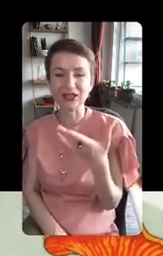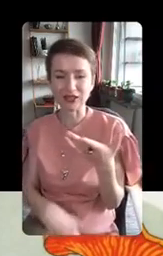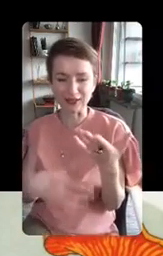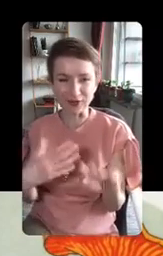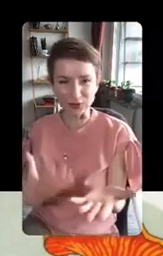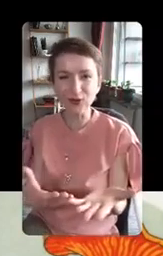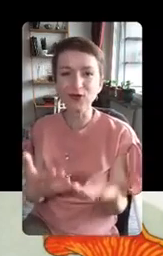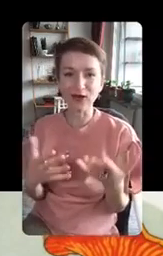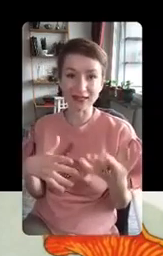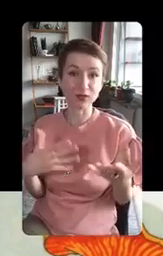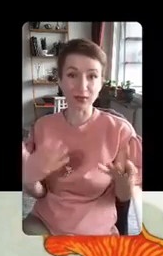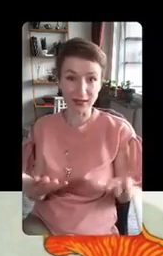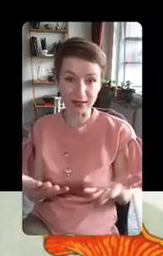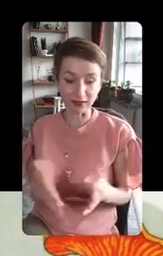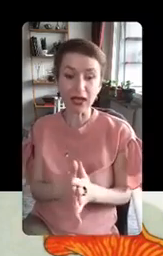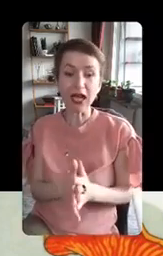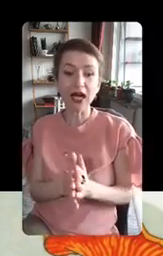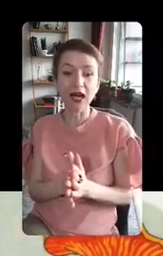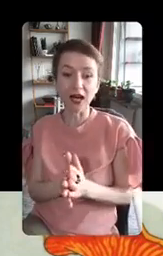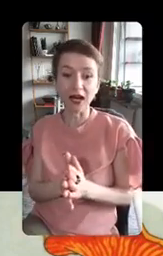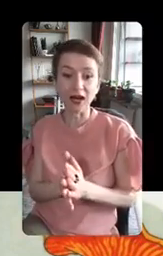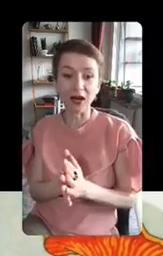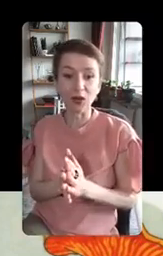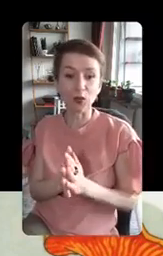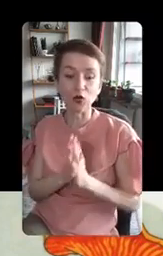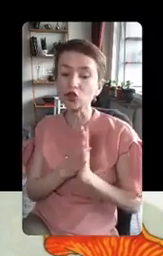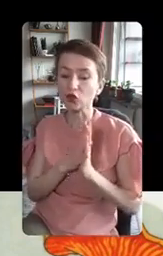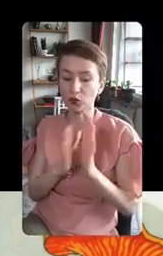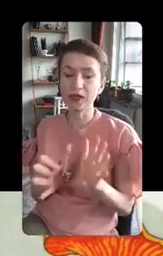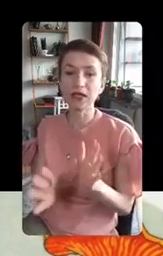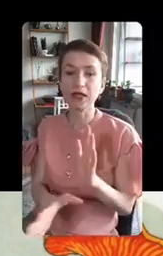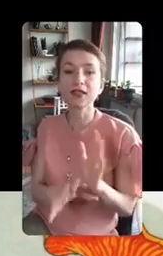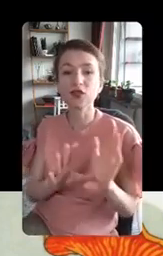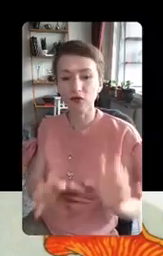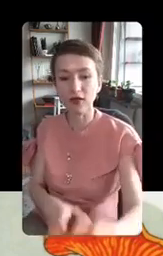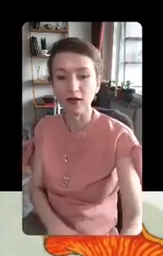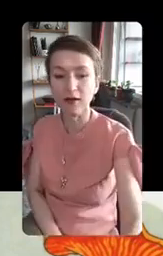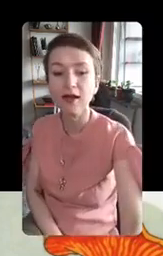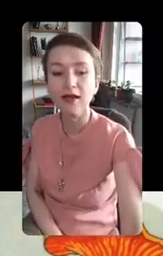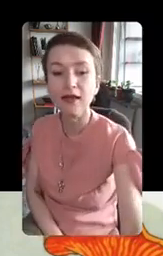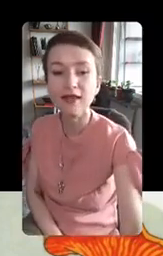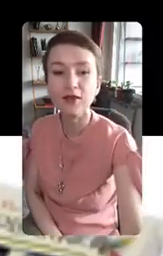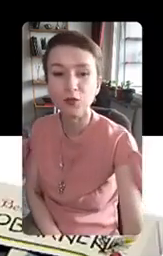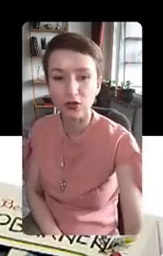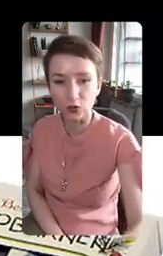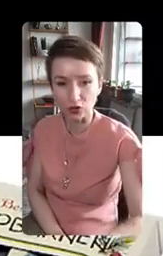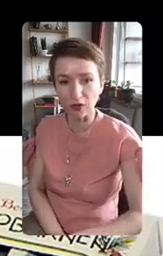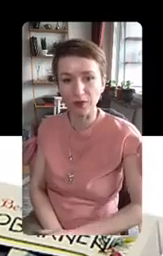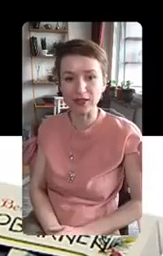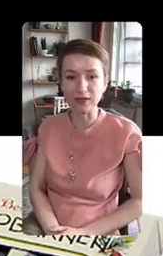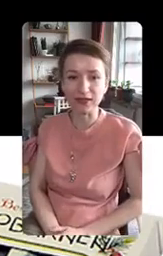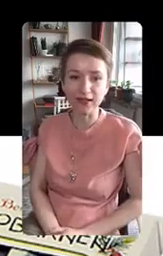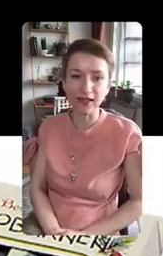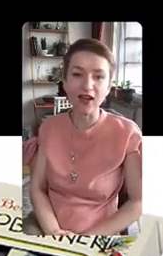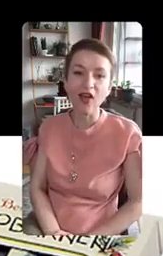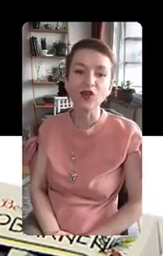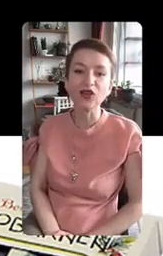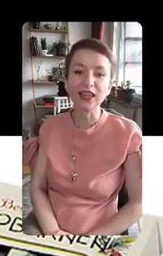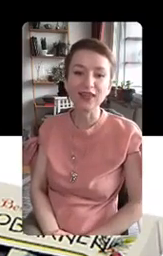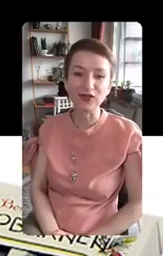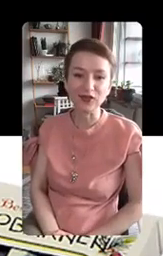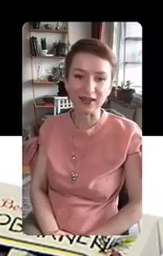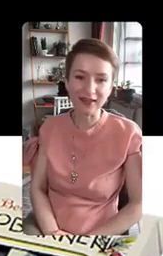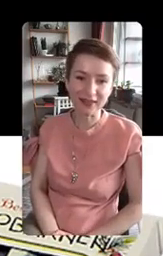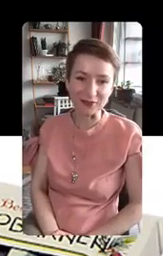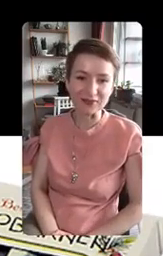этих вот сказочных фигур у Эльзы Бесков можно купить разные сувениры. Я своему сыну уже присмотрела